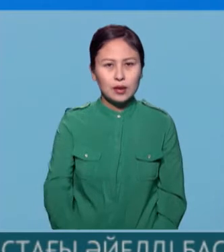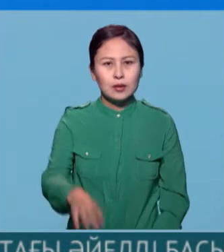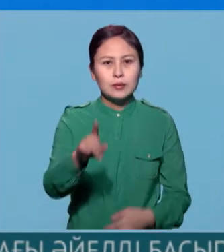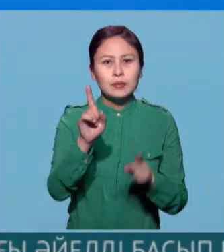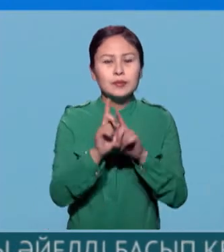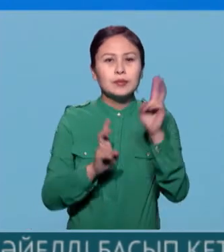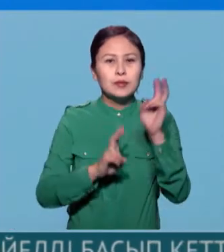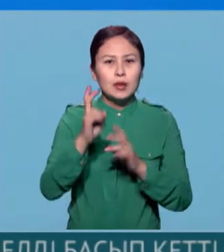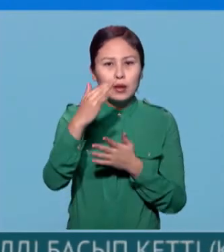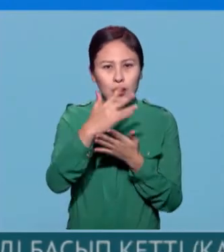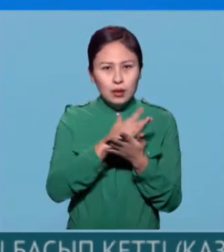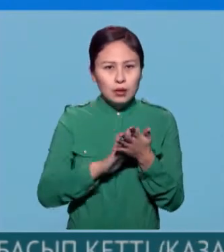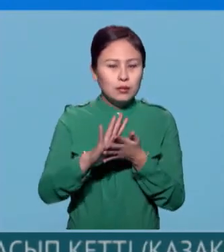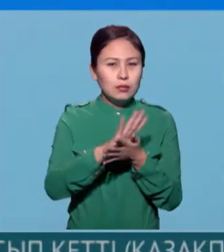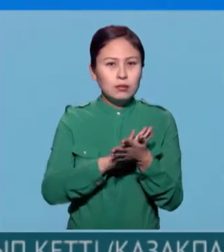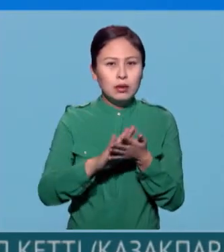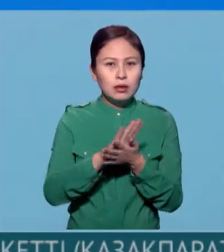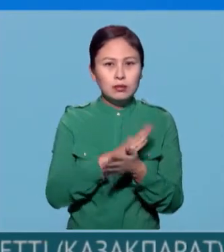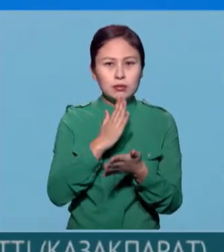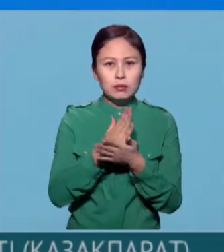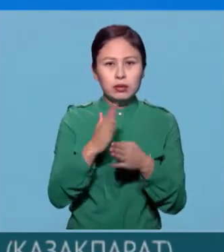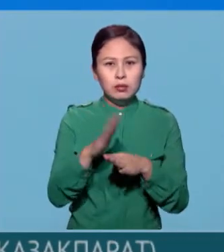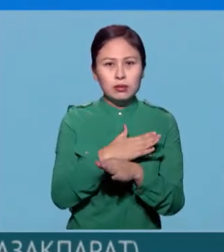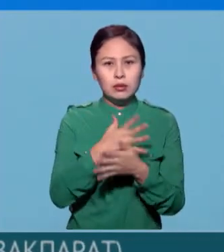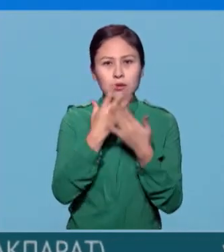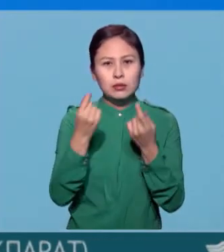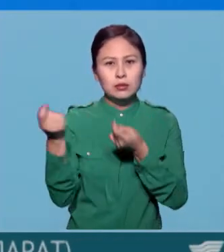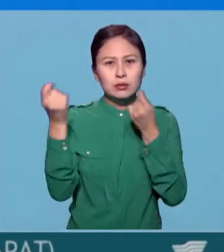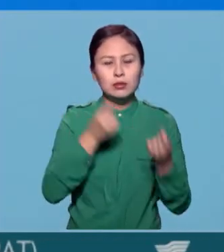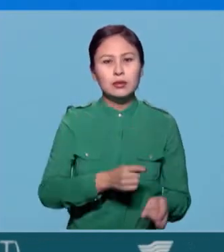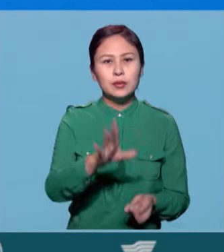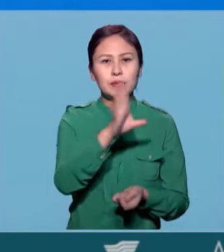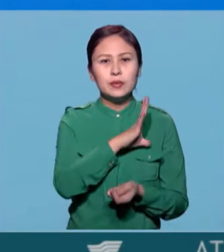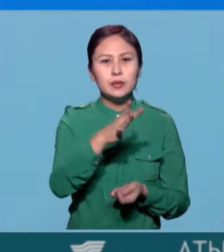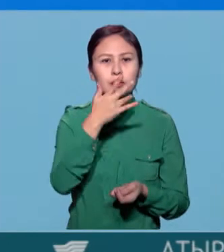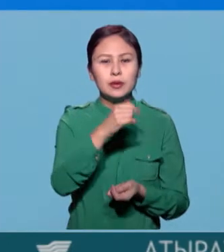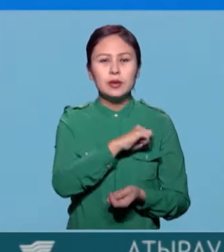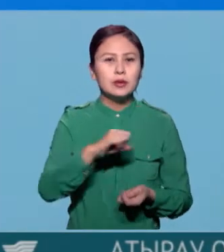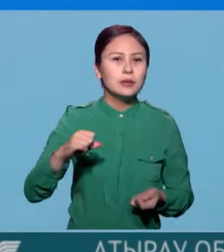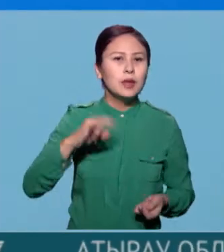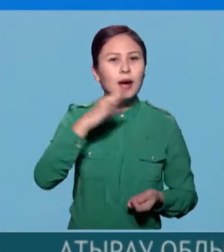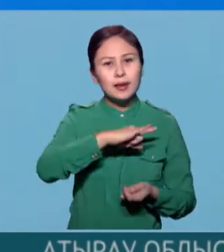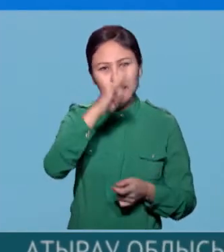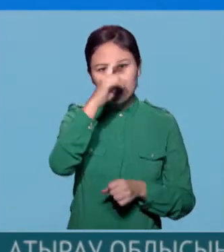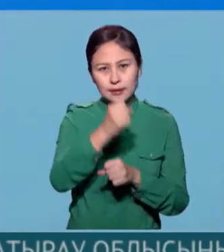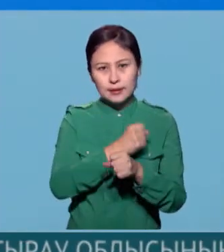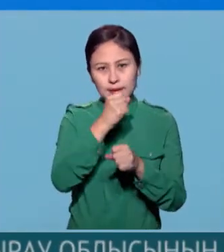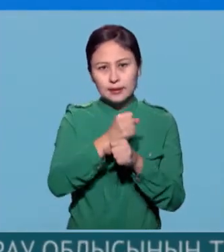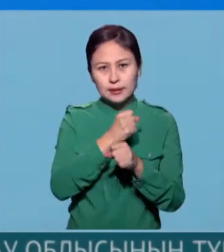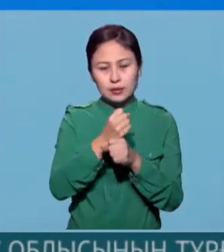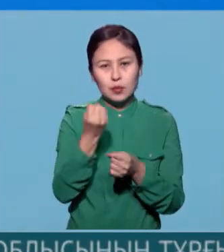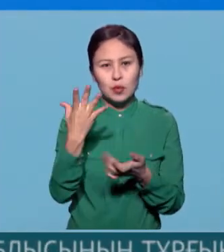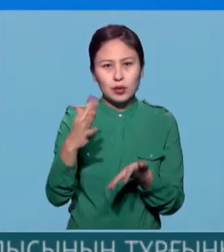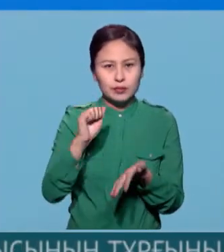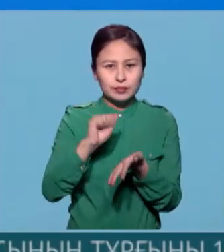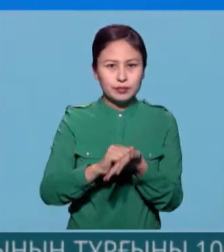Кәсіпорындардың ішінде тіпті ешқандай өндірісі жоқтар бар. Олар сырттан әкелінген тауарларға Қазақстанда жасалған деген белгіні жапсыра